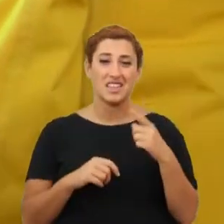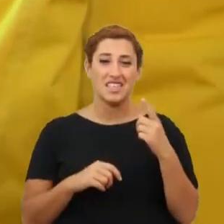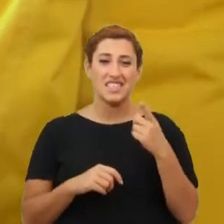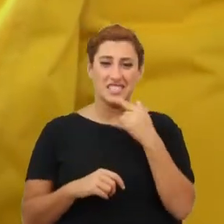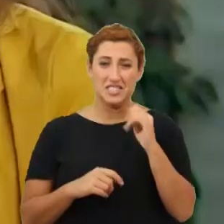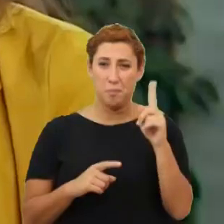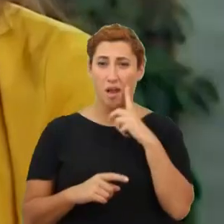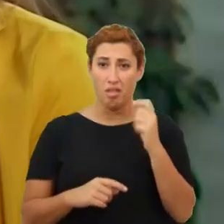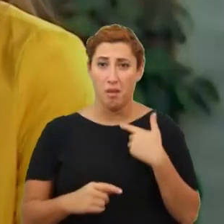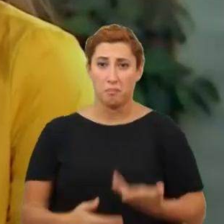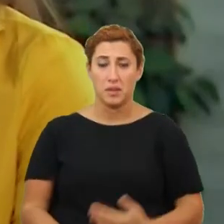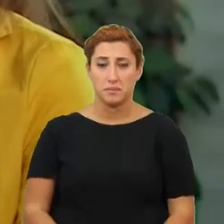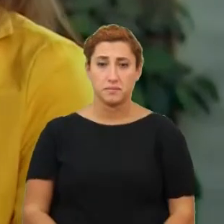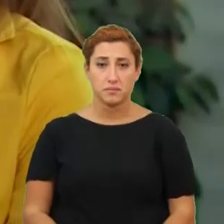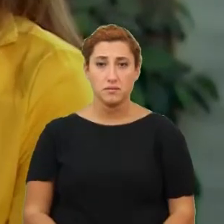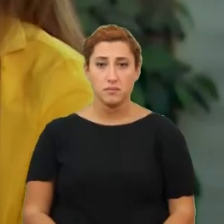adam mıyım ya?